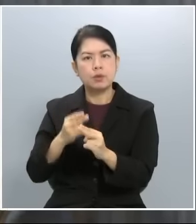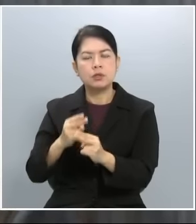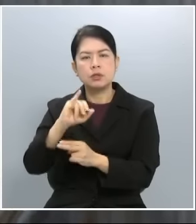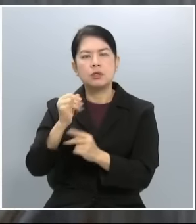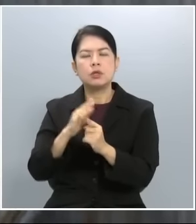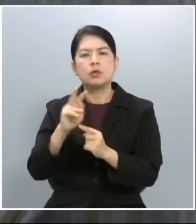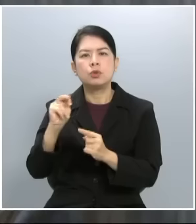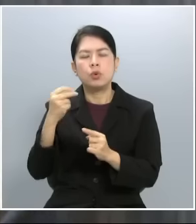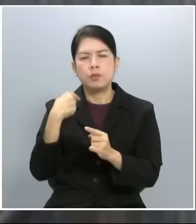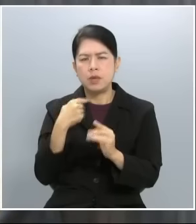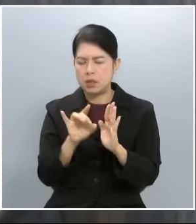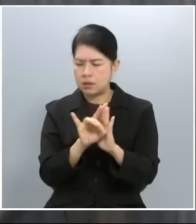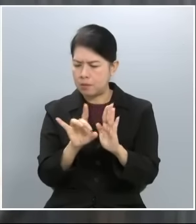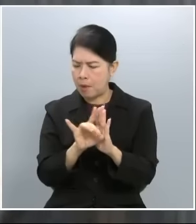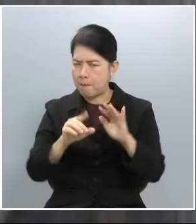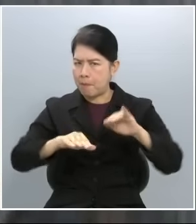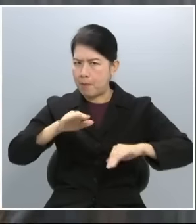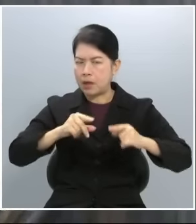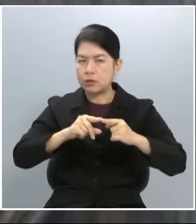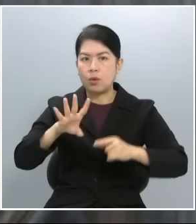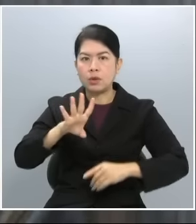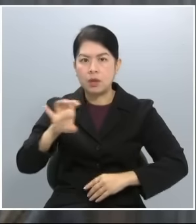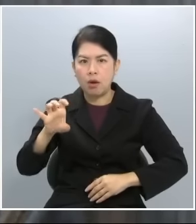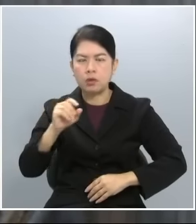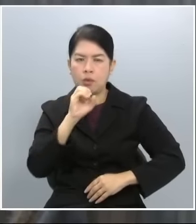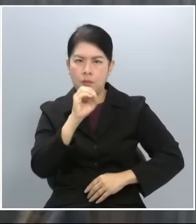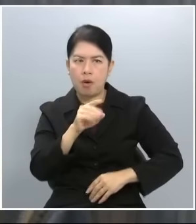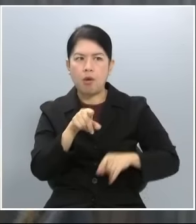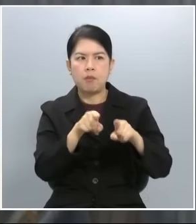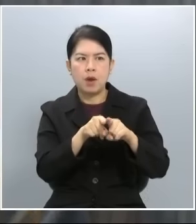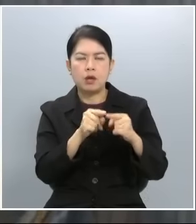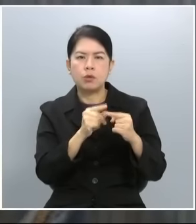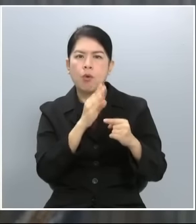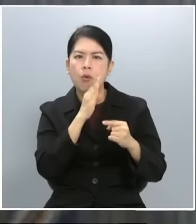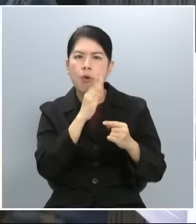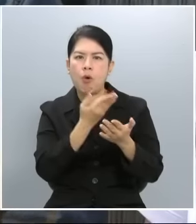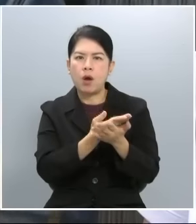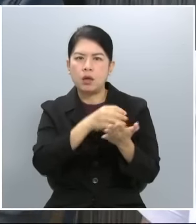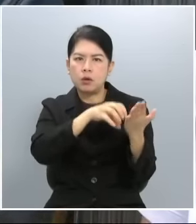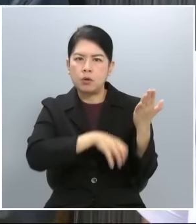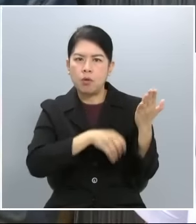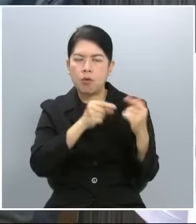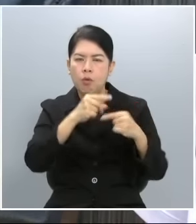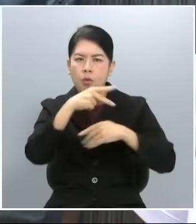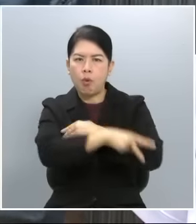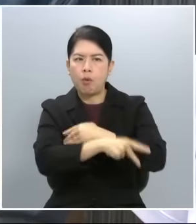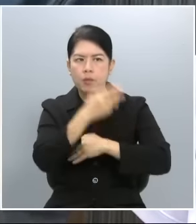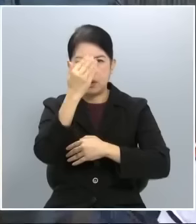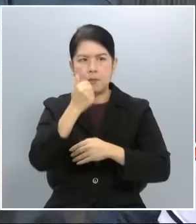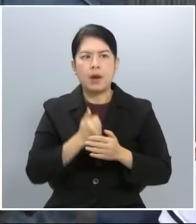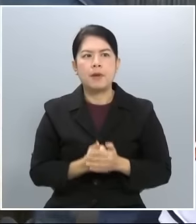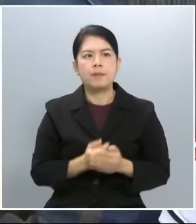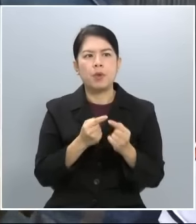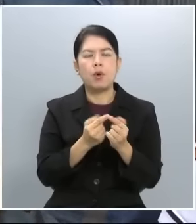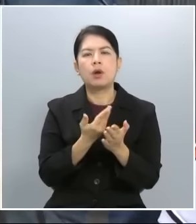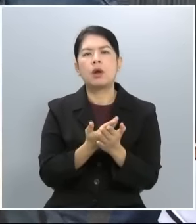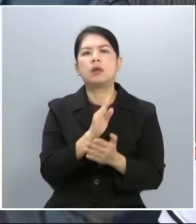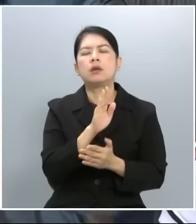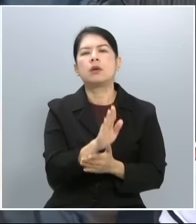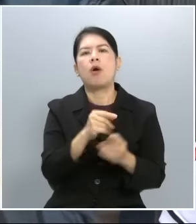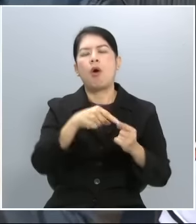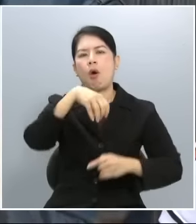คุณหนุ่มกับคุณเดชาระบุว่านี่เป็นการยักยอกเงินออกจากห้างหุ้นส่วนจำกัดเพราะไม่ใช่เงินของบุคคลเป็นเงิน